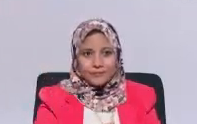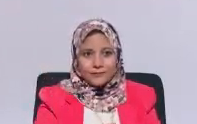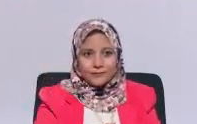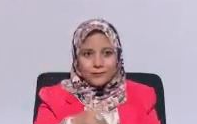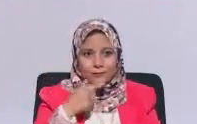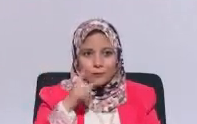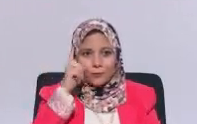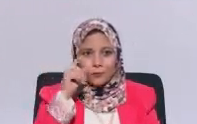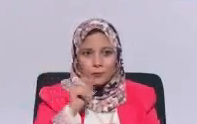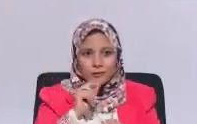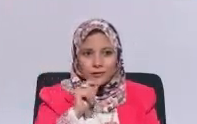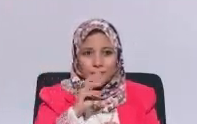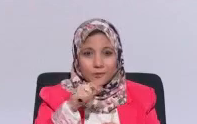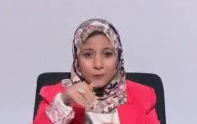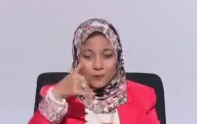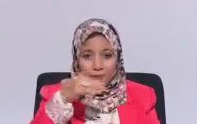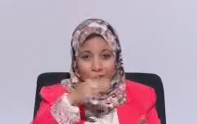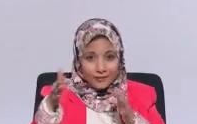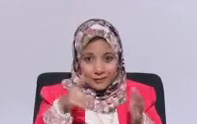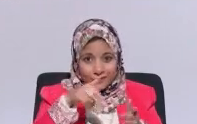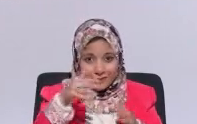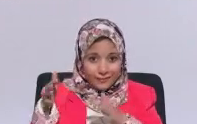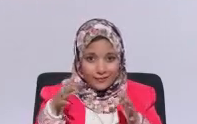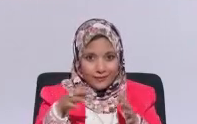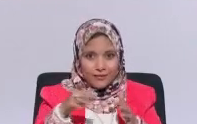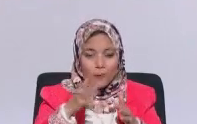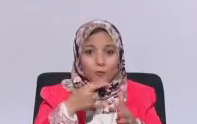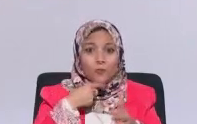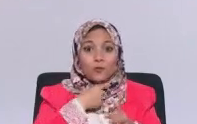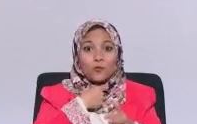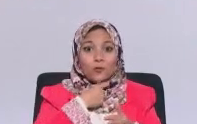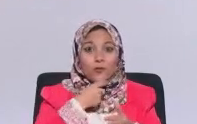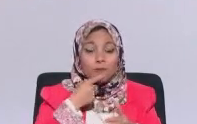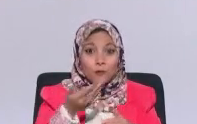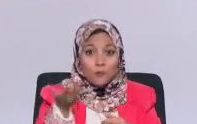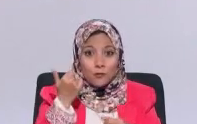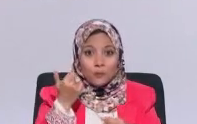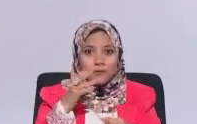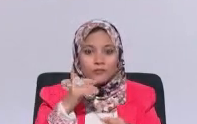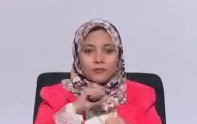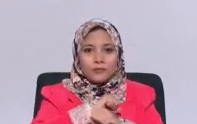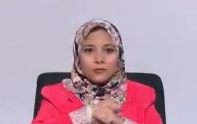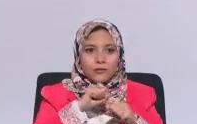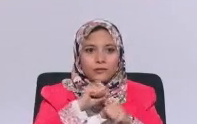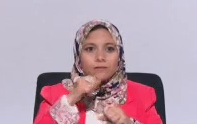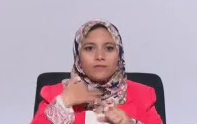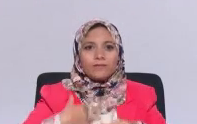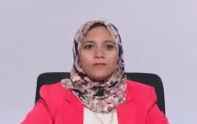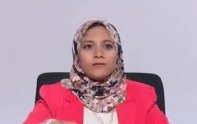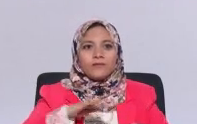ماشي. اقسم بالله حركة واحدة او صوت هتطلعه هفرغ ده في